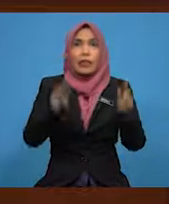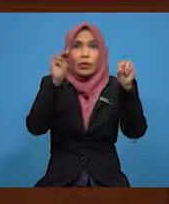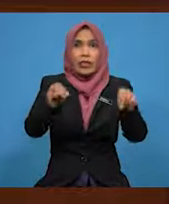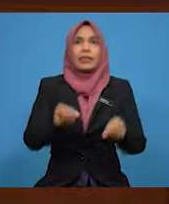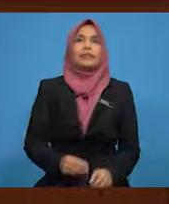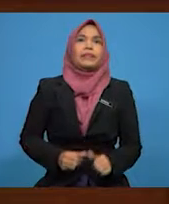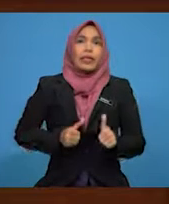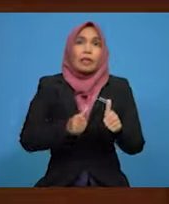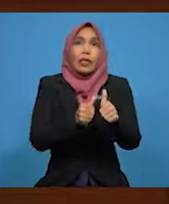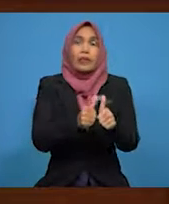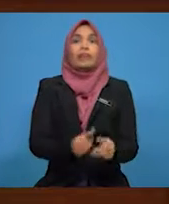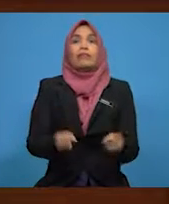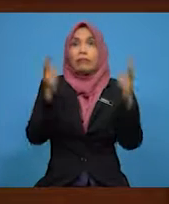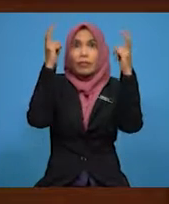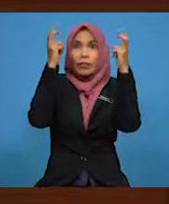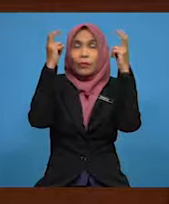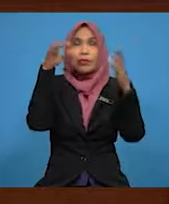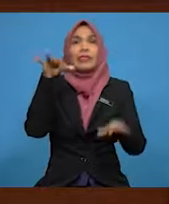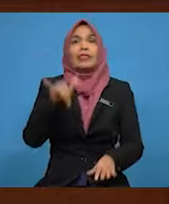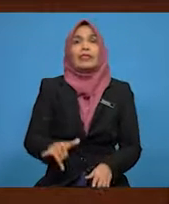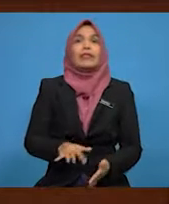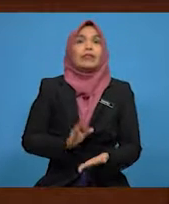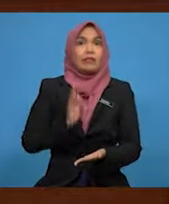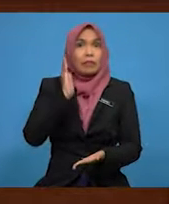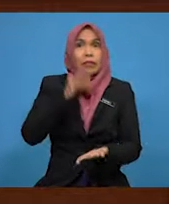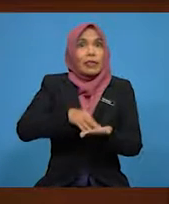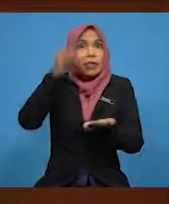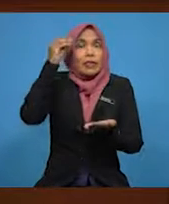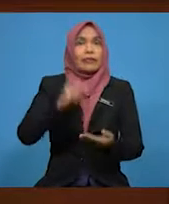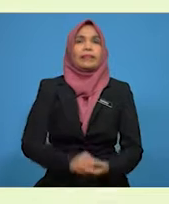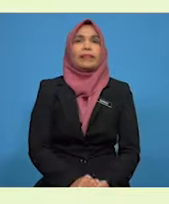Berikut merupakan subtopik yang akan kita pelajari, iaitu